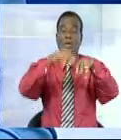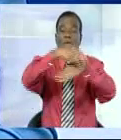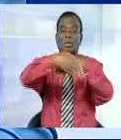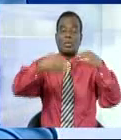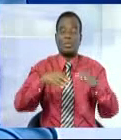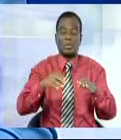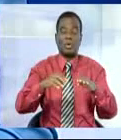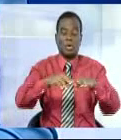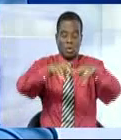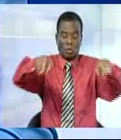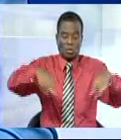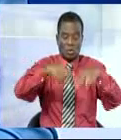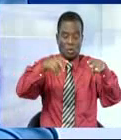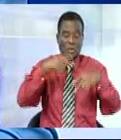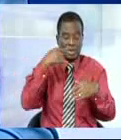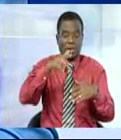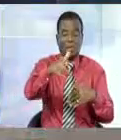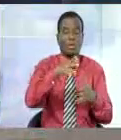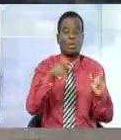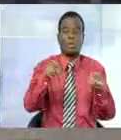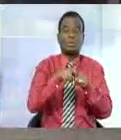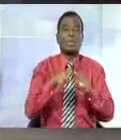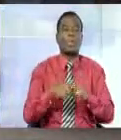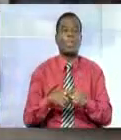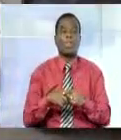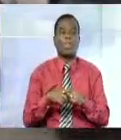juste à poser plus de détails avec Noël Ngagno.